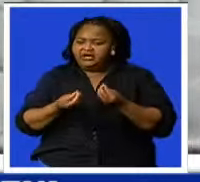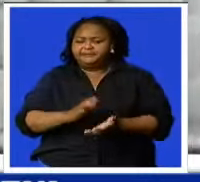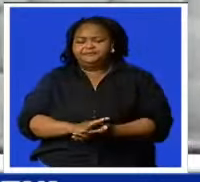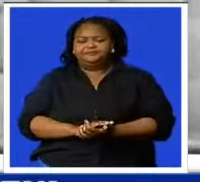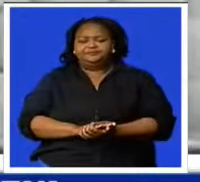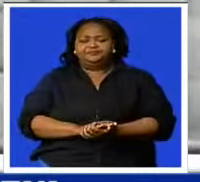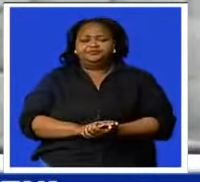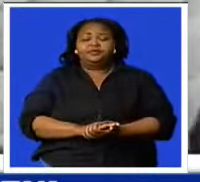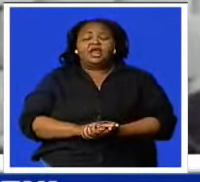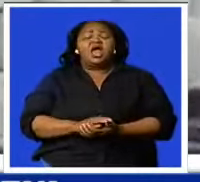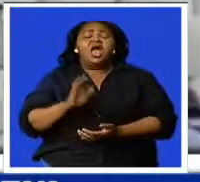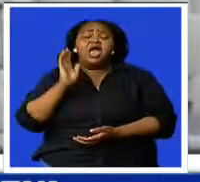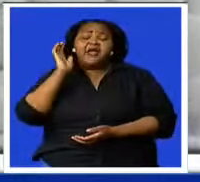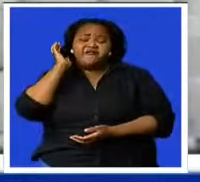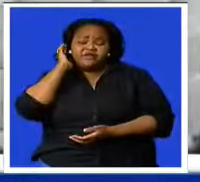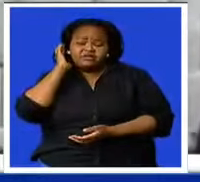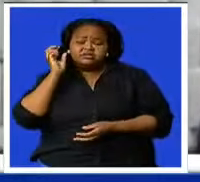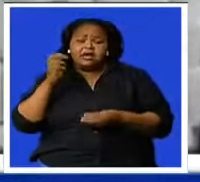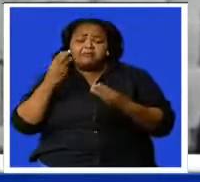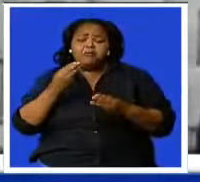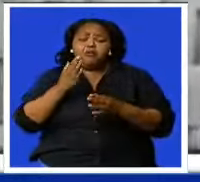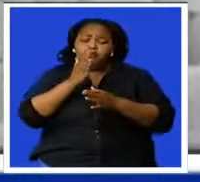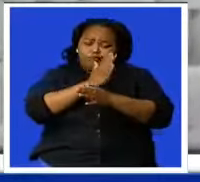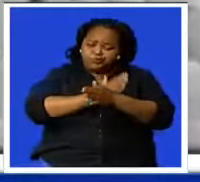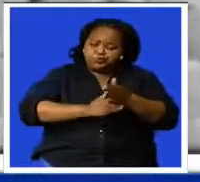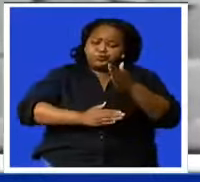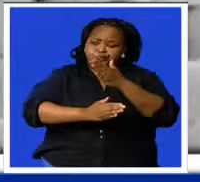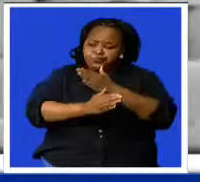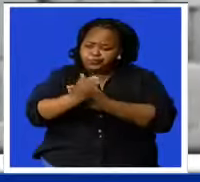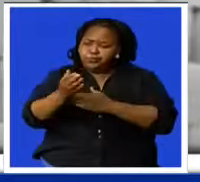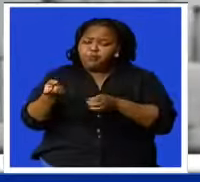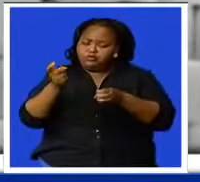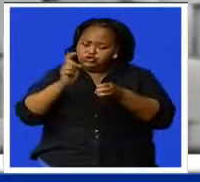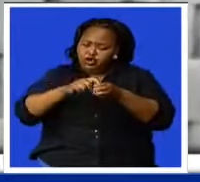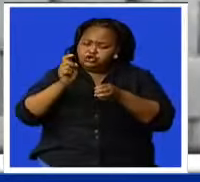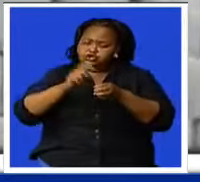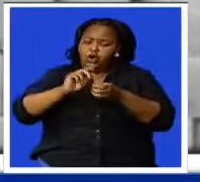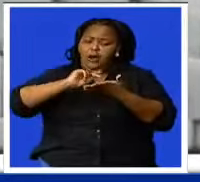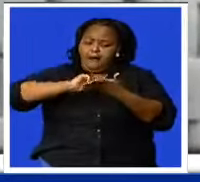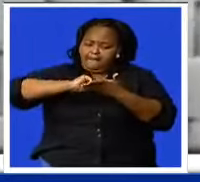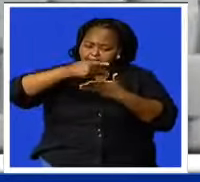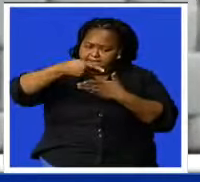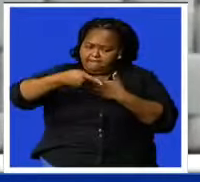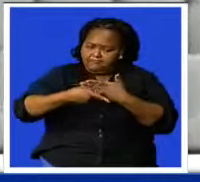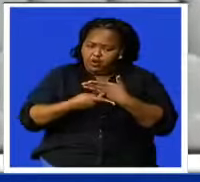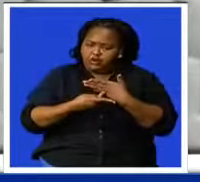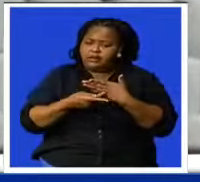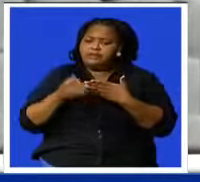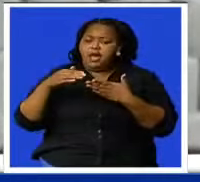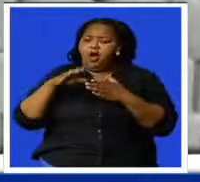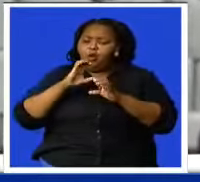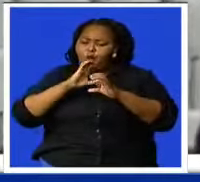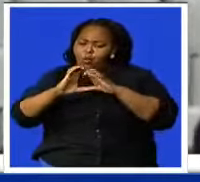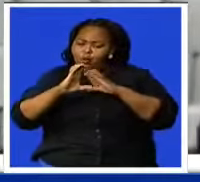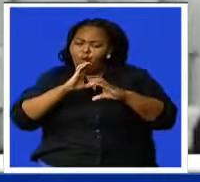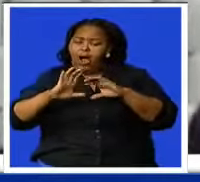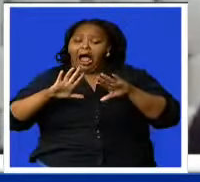nekokuthi nalaba khubatekile ubafakile ehlelweni lakhe kokuthi utawukhulumisana nabo